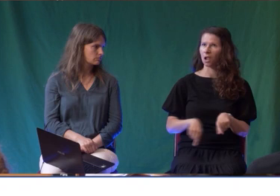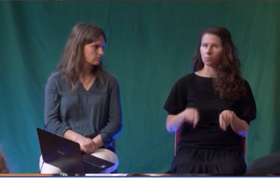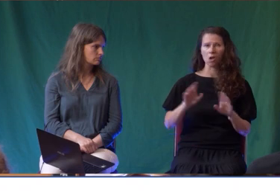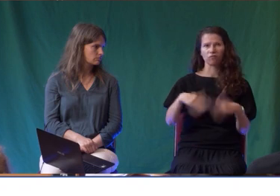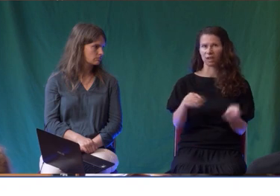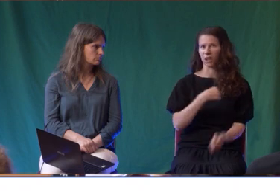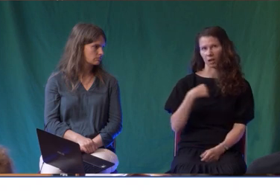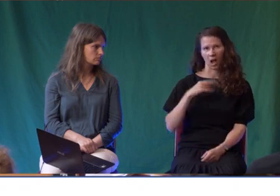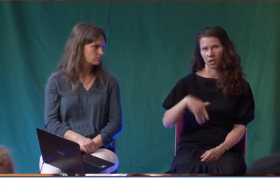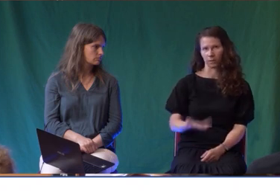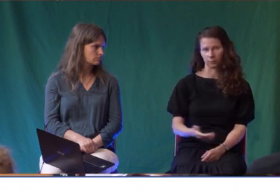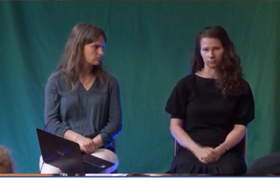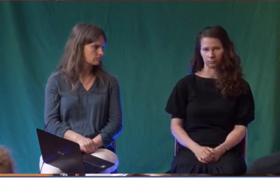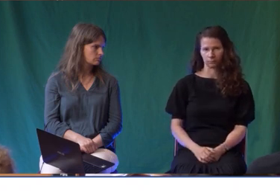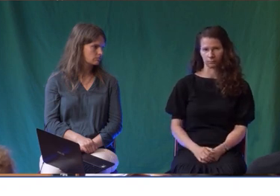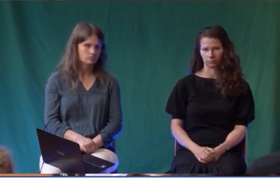gibt